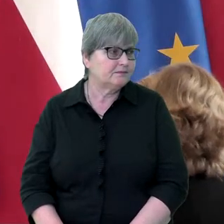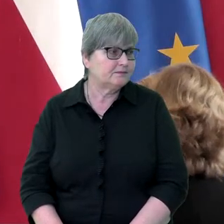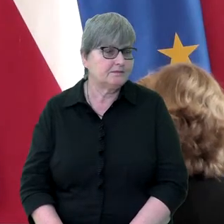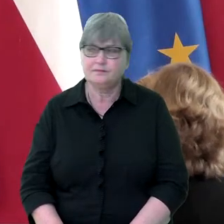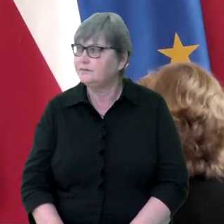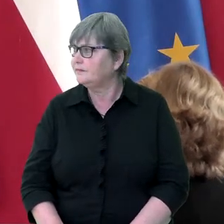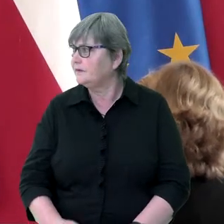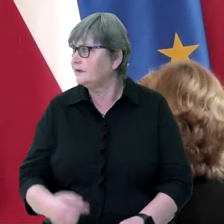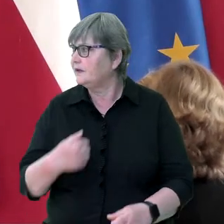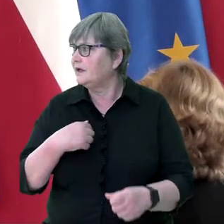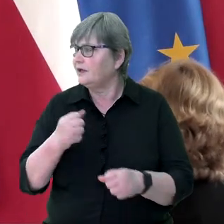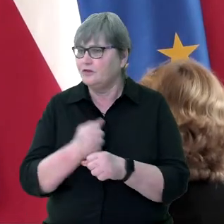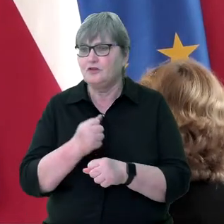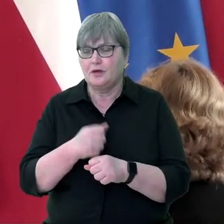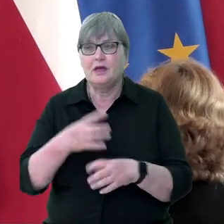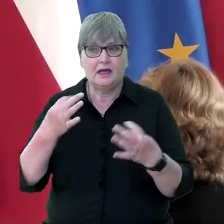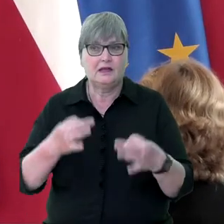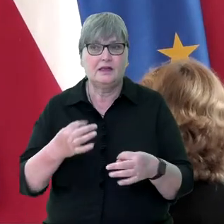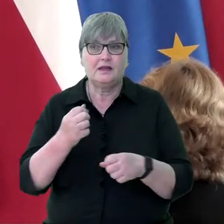Akademia Jagiellońska.